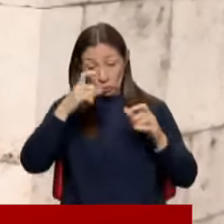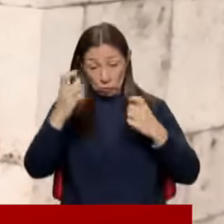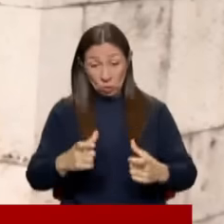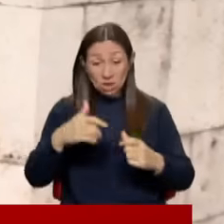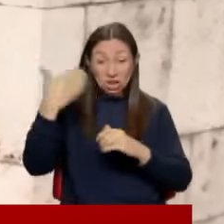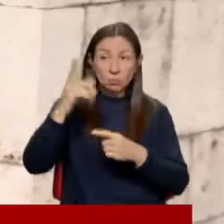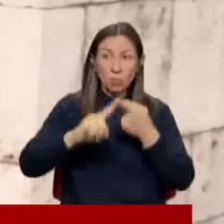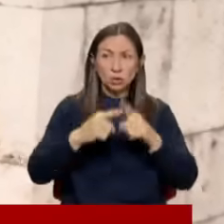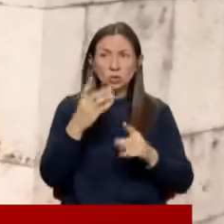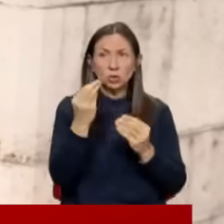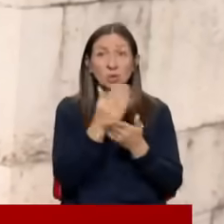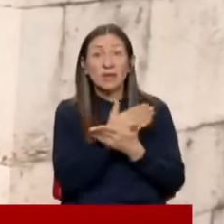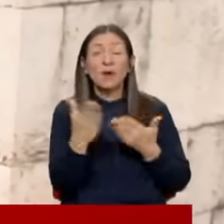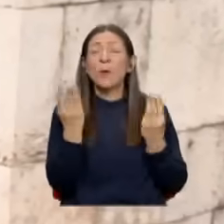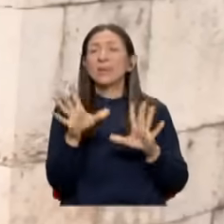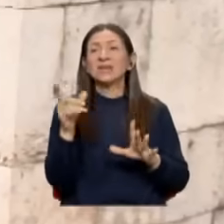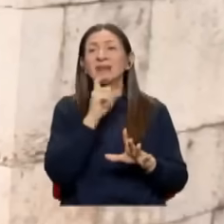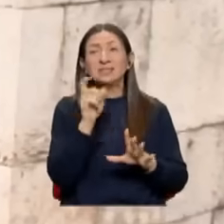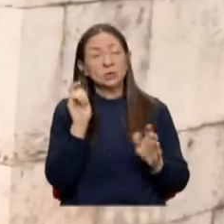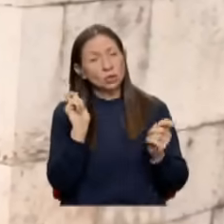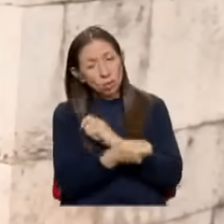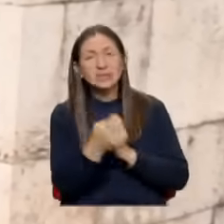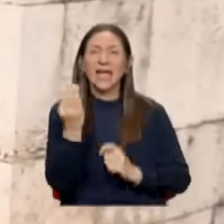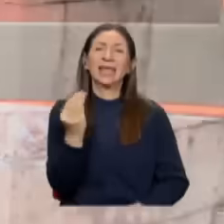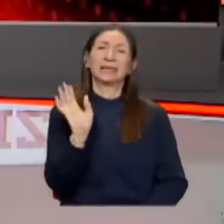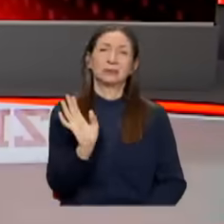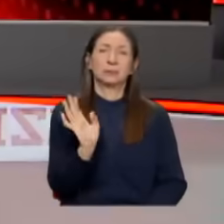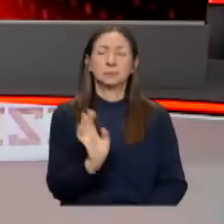politikası ciddi bir şekilde sürdürülemez. Yanlıştan dönülmesi iyidir.